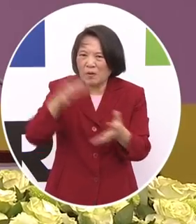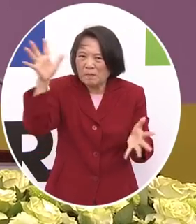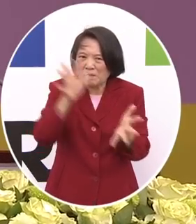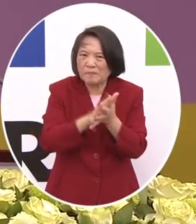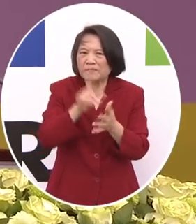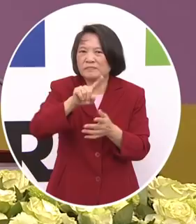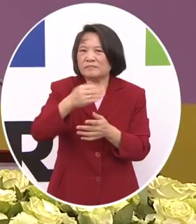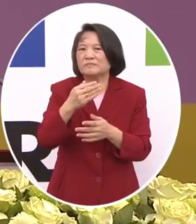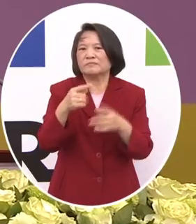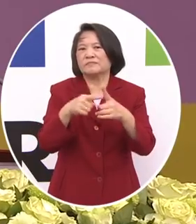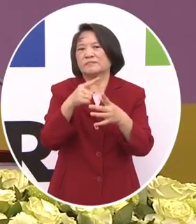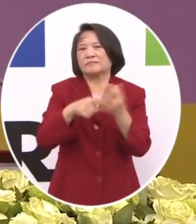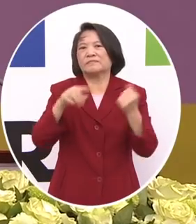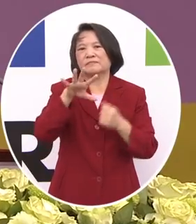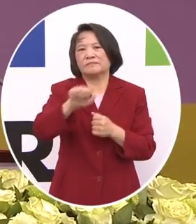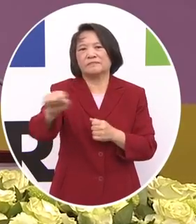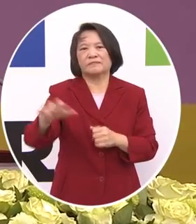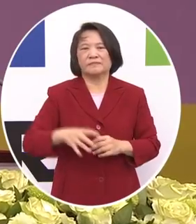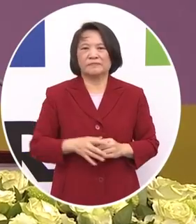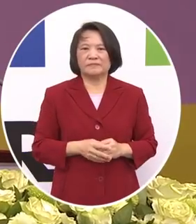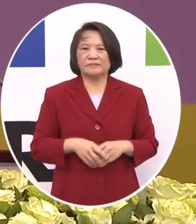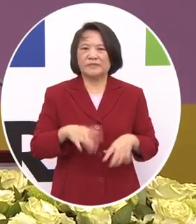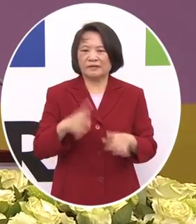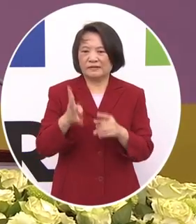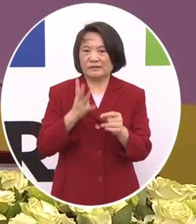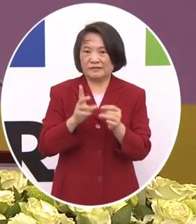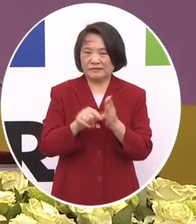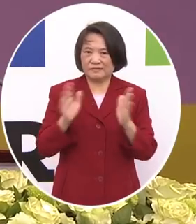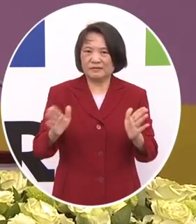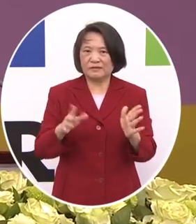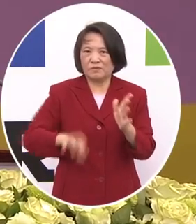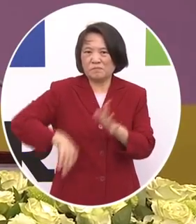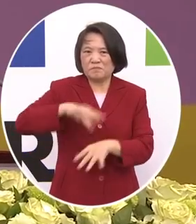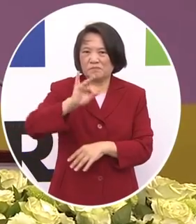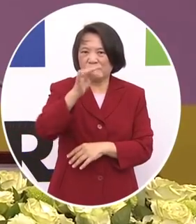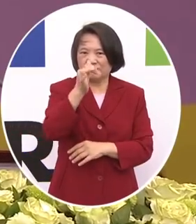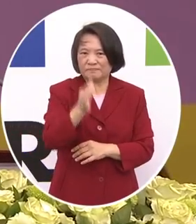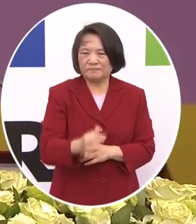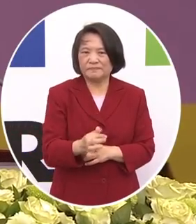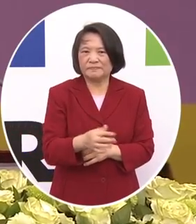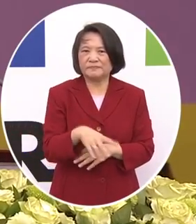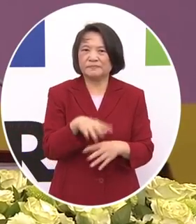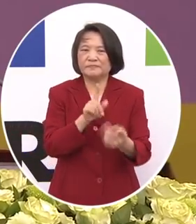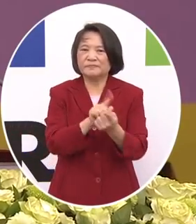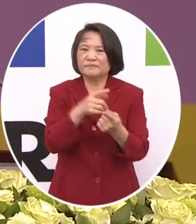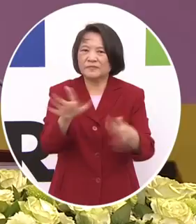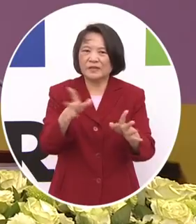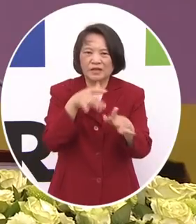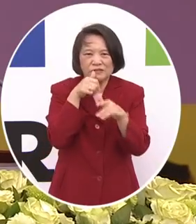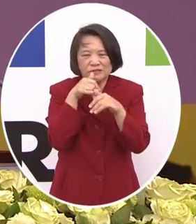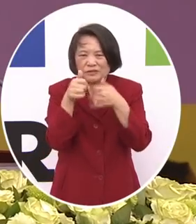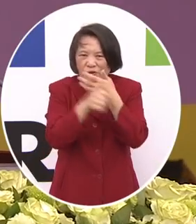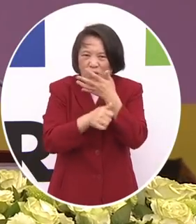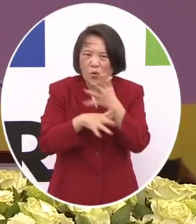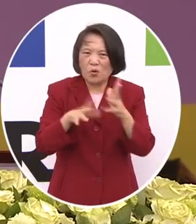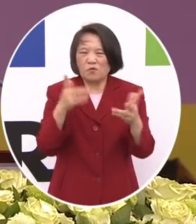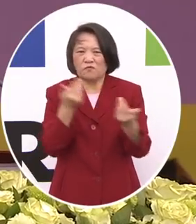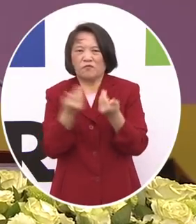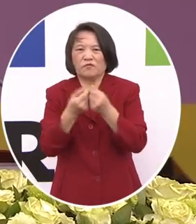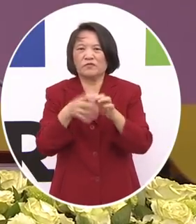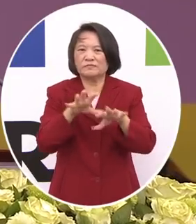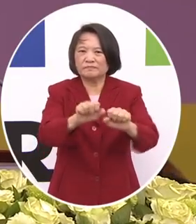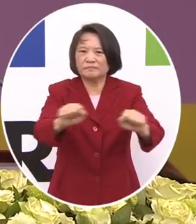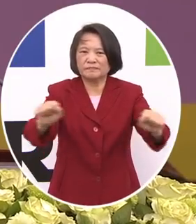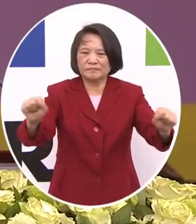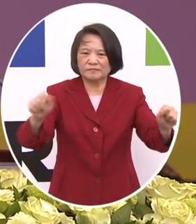1900人。我们更在4年内投入100亿的经费，执行新世纪反毒的策略，将毒品的网